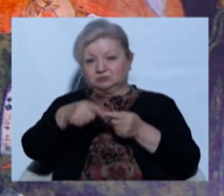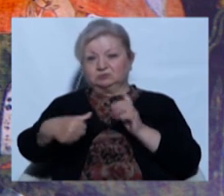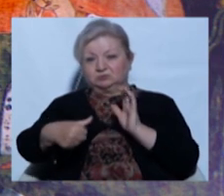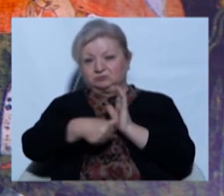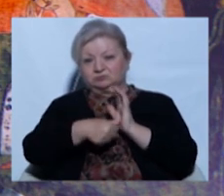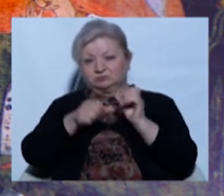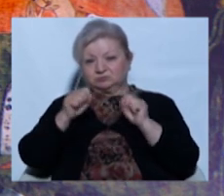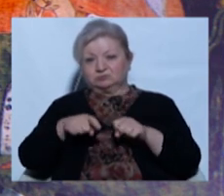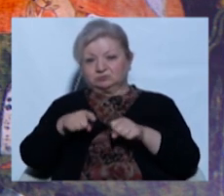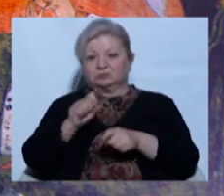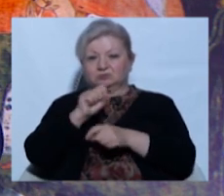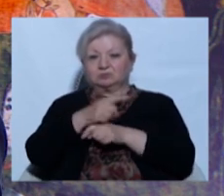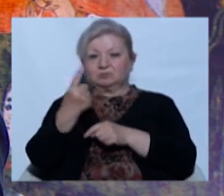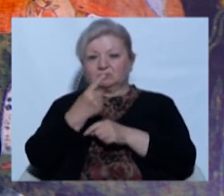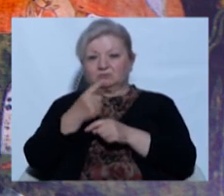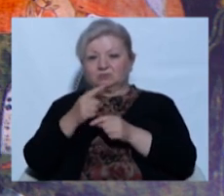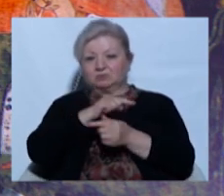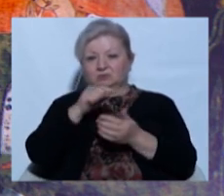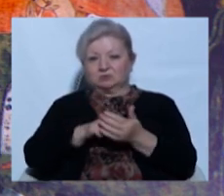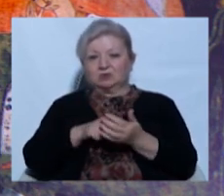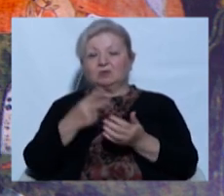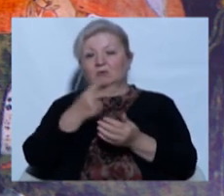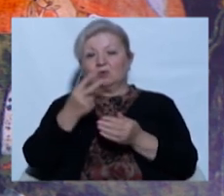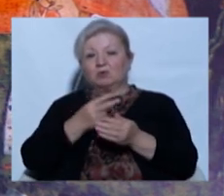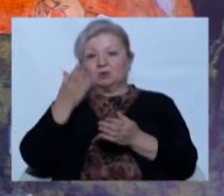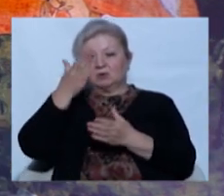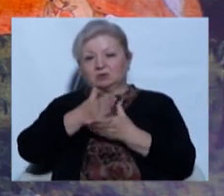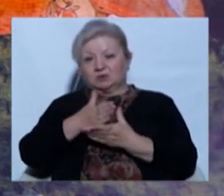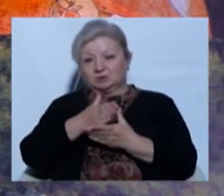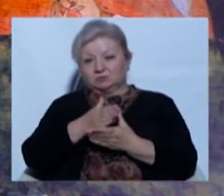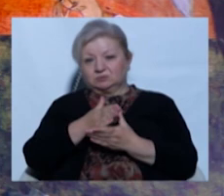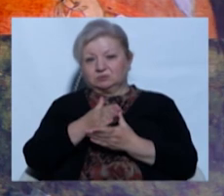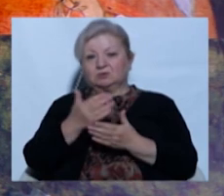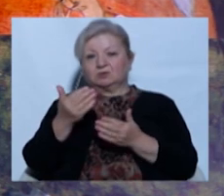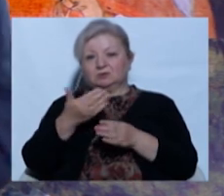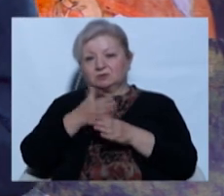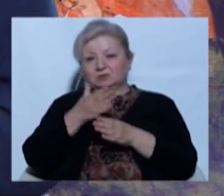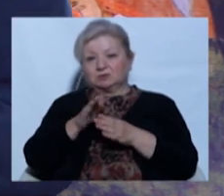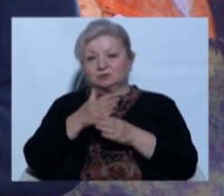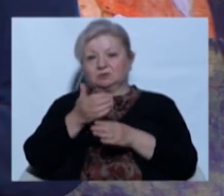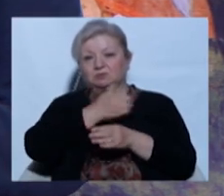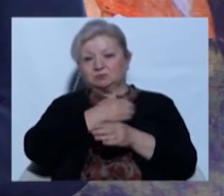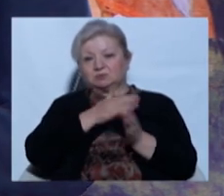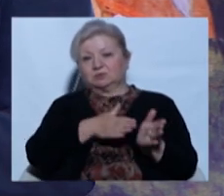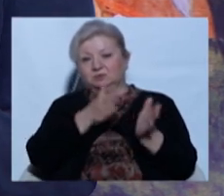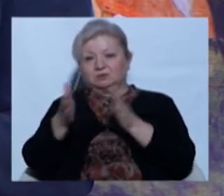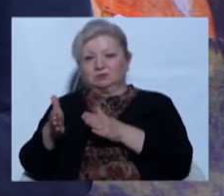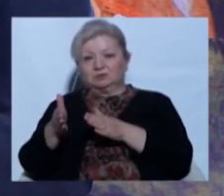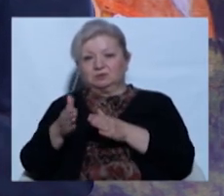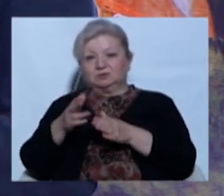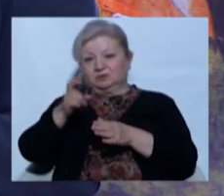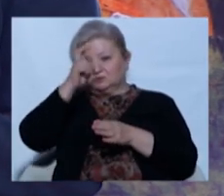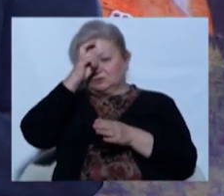პირველ დავალების გაკეთებაში. შემდგომ მეორე ნაწილში მე ნენელა მინდა გადავიდე